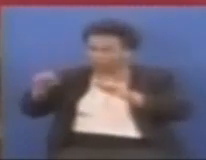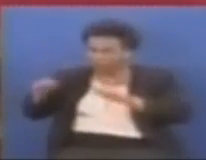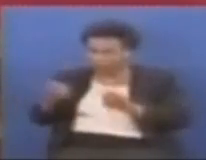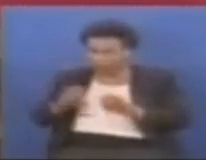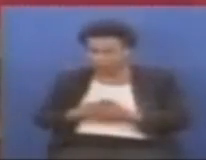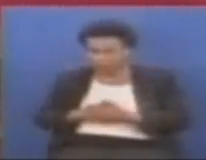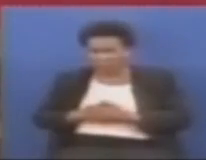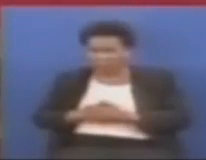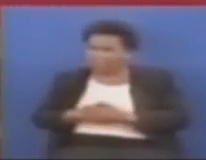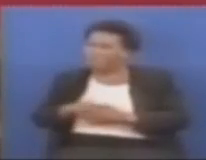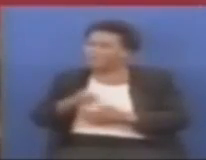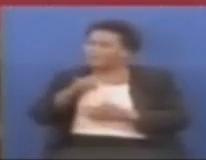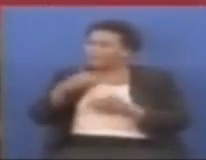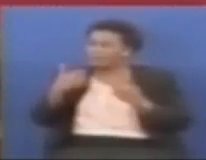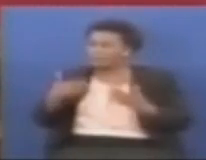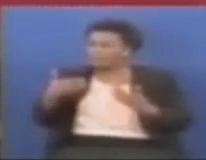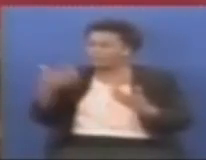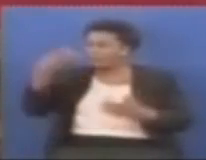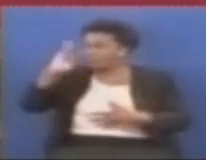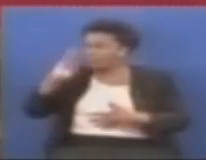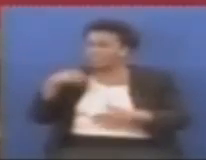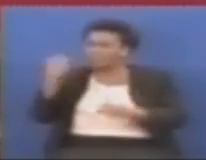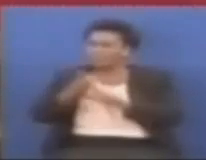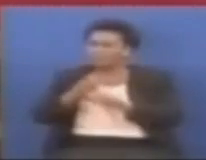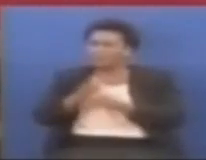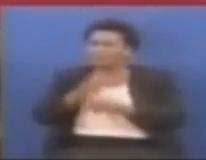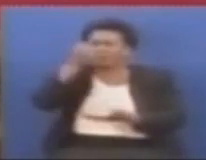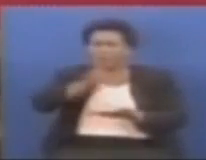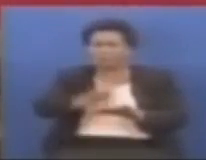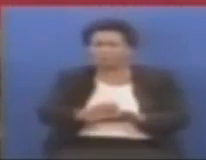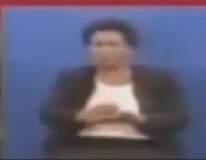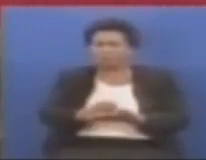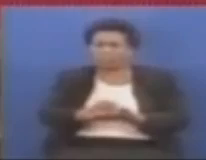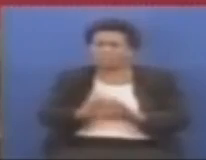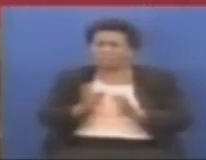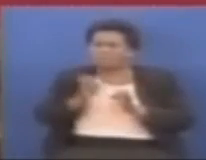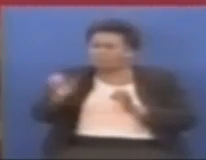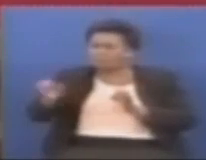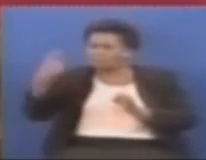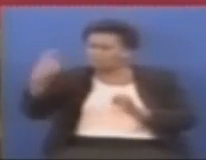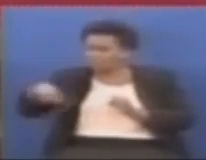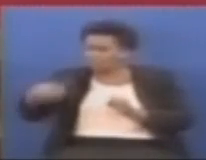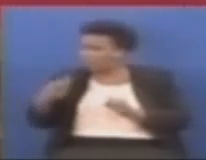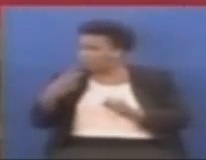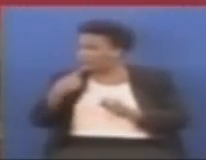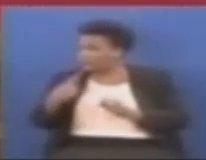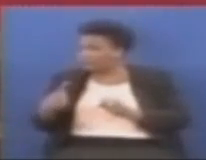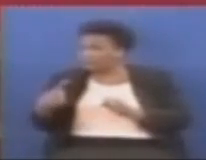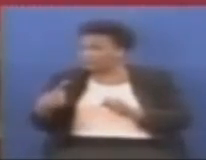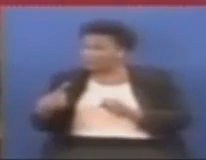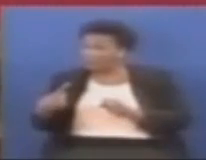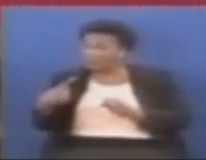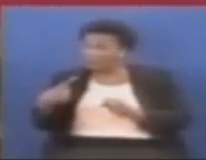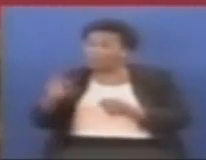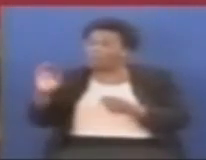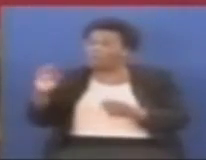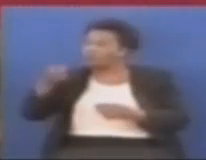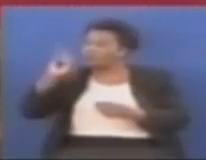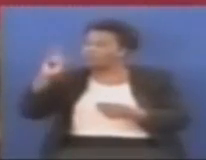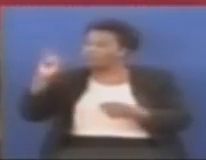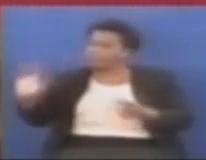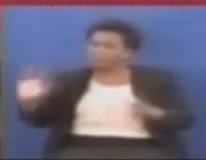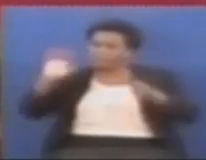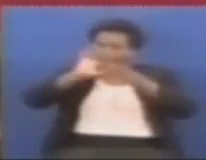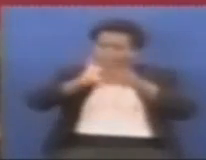maana serikali imebuni, serikali yetu ya awamu ya tano imebuni mradi wa ujazilizi awamu ya kwanza ambao ulifanyika katika mikoa